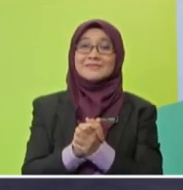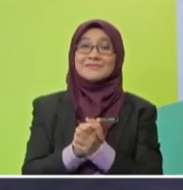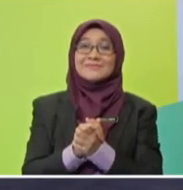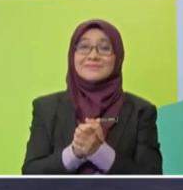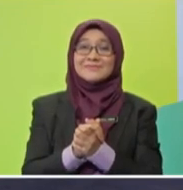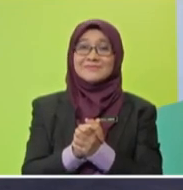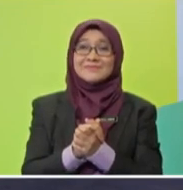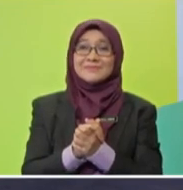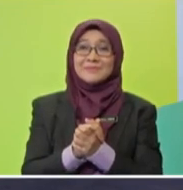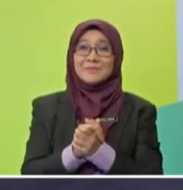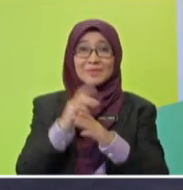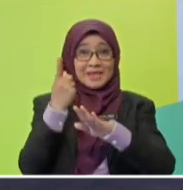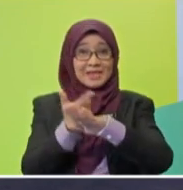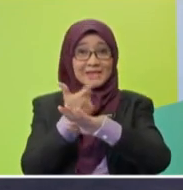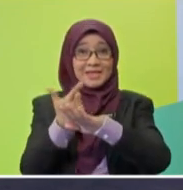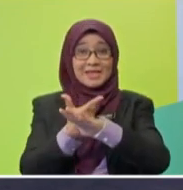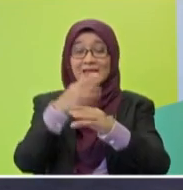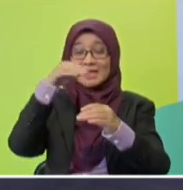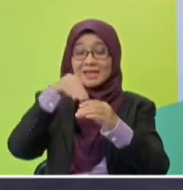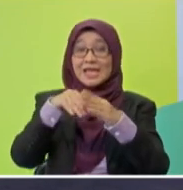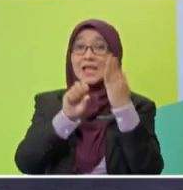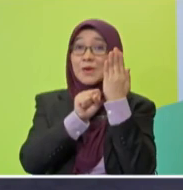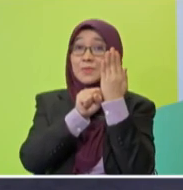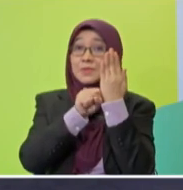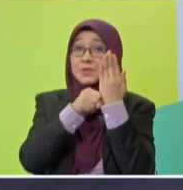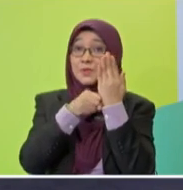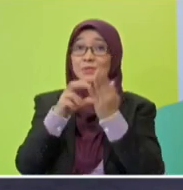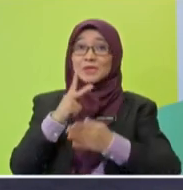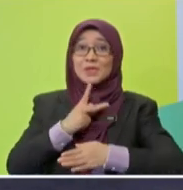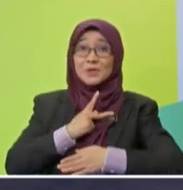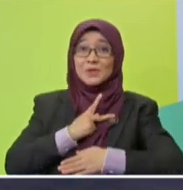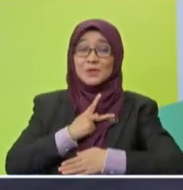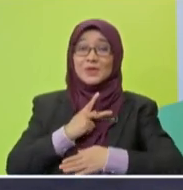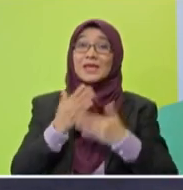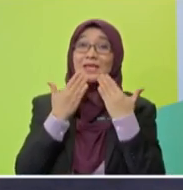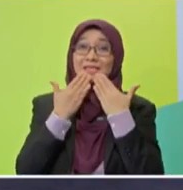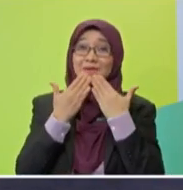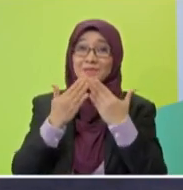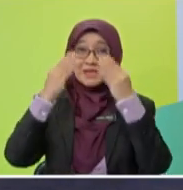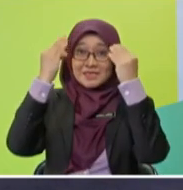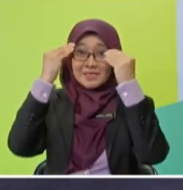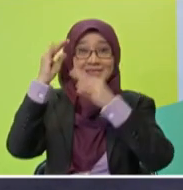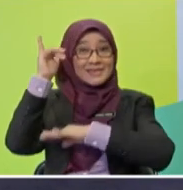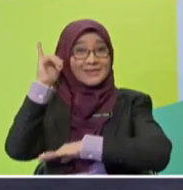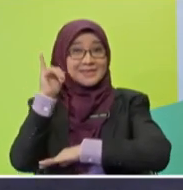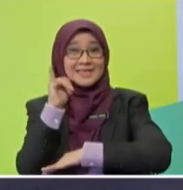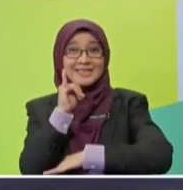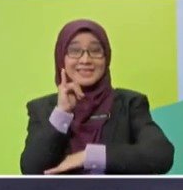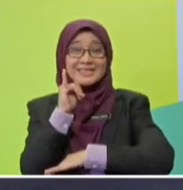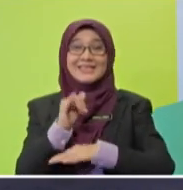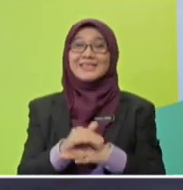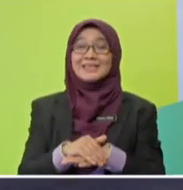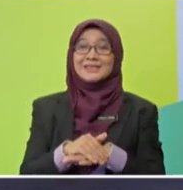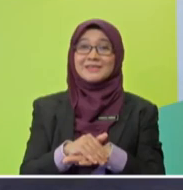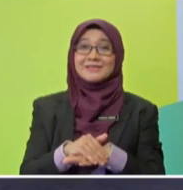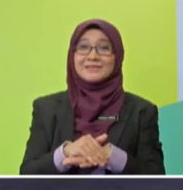bersama-sama mengukuhkan latihan bagi mata pelajaran hari ini Terima kasih dan juga bersama kita hari